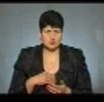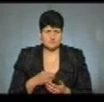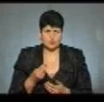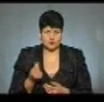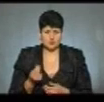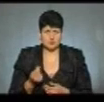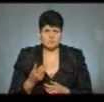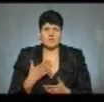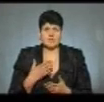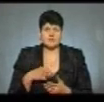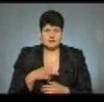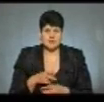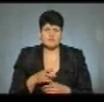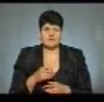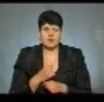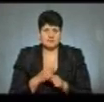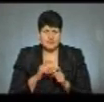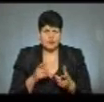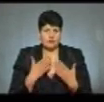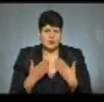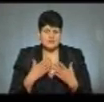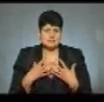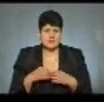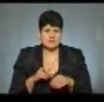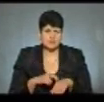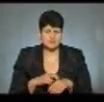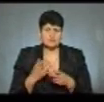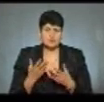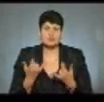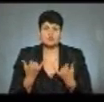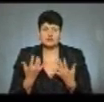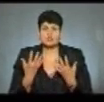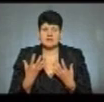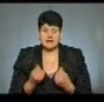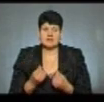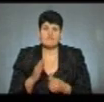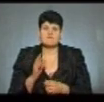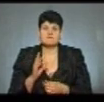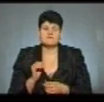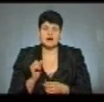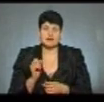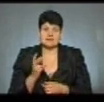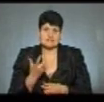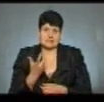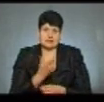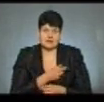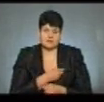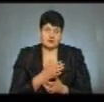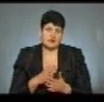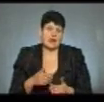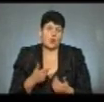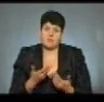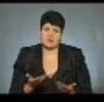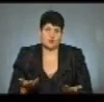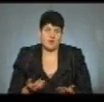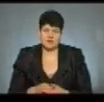йдемо в аптеку, радимося із сімейним лікарем? Так. Ну, на сьогоднішній день вакцина проти грипу включена в календар профілактичних щеплень, як